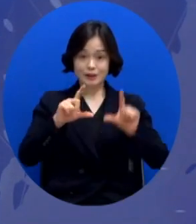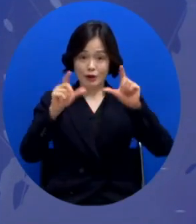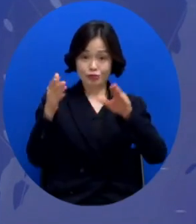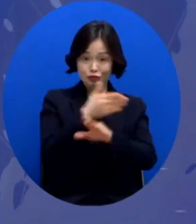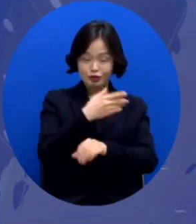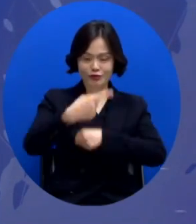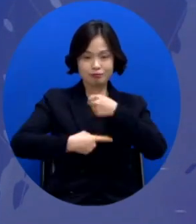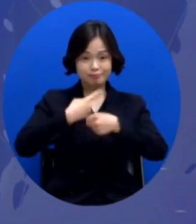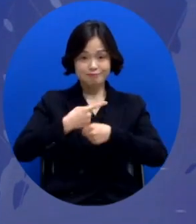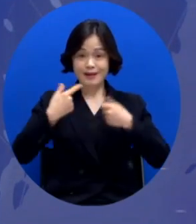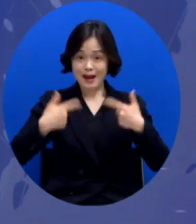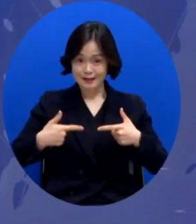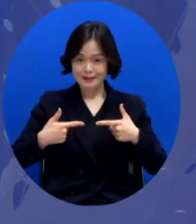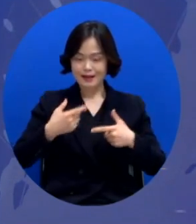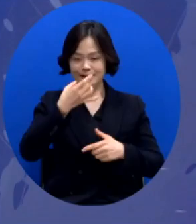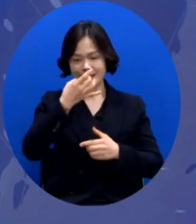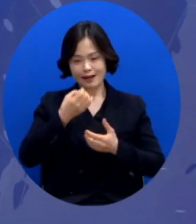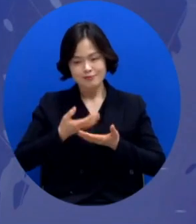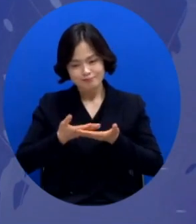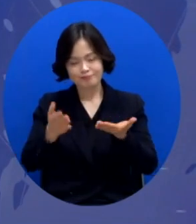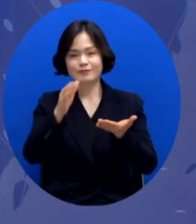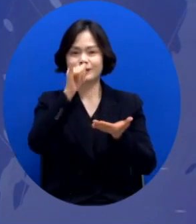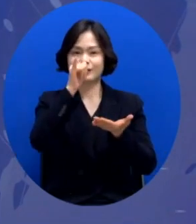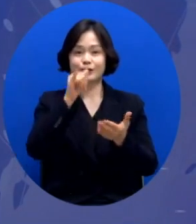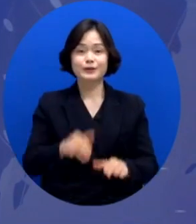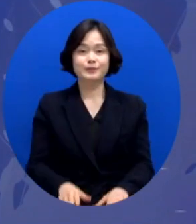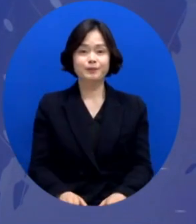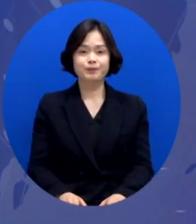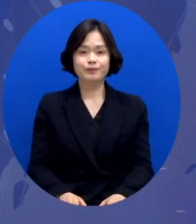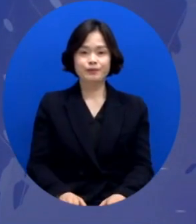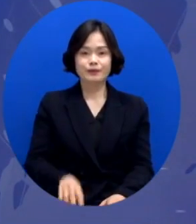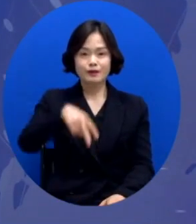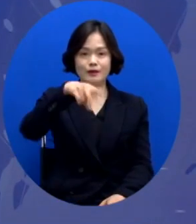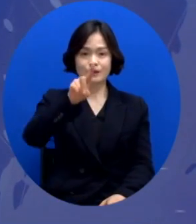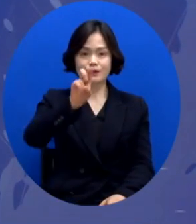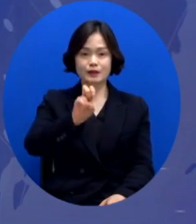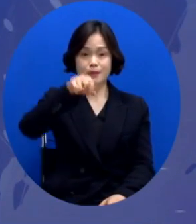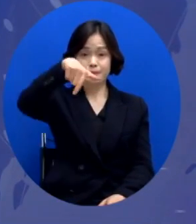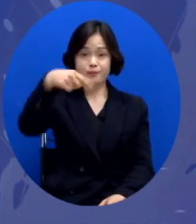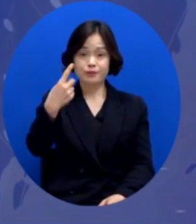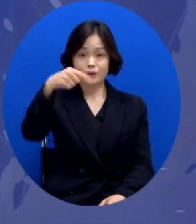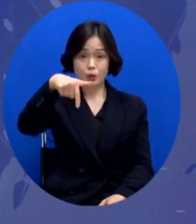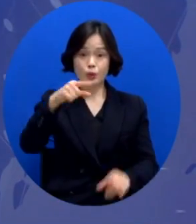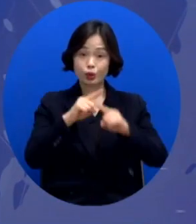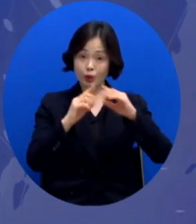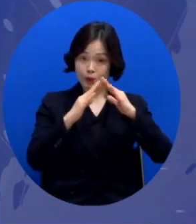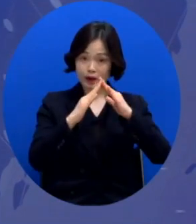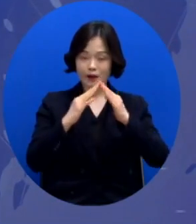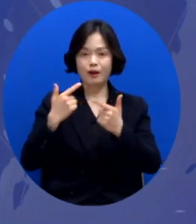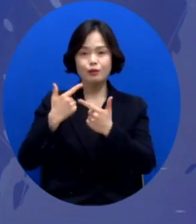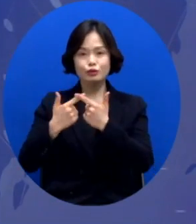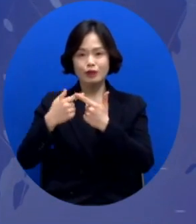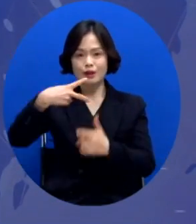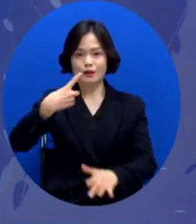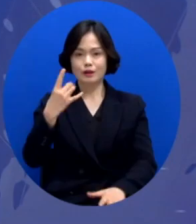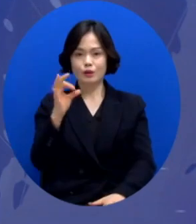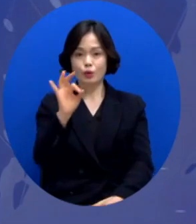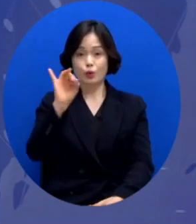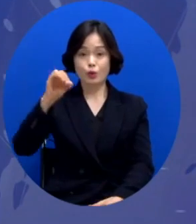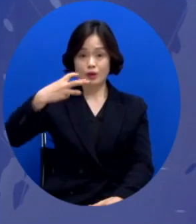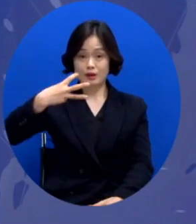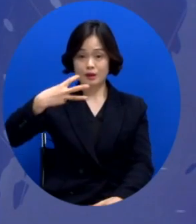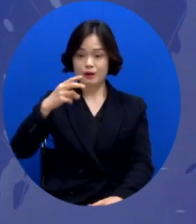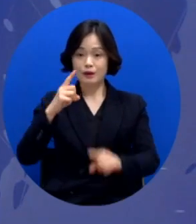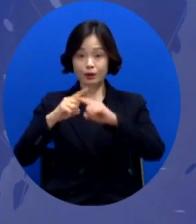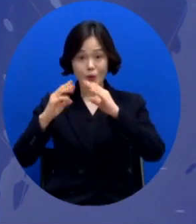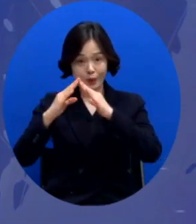지역사회에 매년 쌀을 기탁해왔다고 합니다. 상곡 감리교회와 부산의 동일교회는 설을 맞아 어려운 이웃을 돕고자